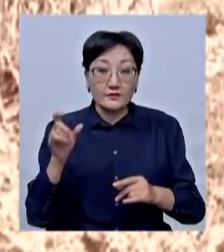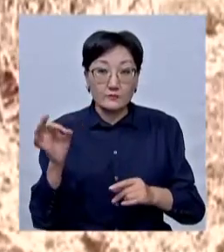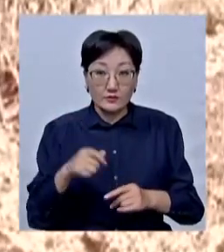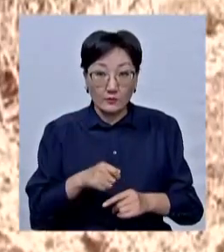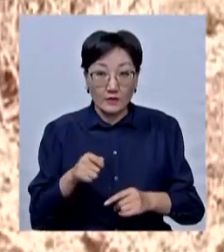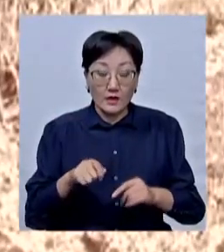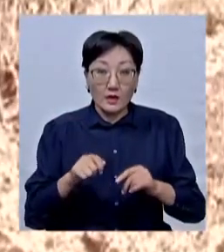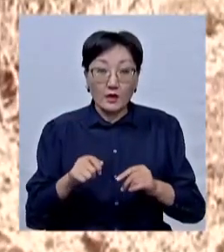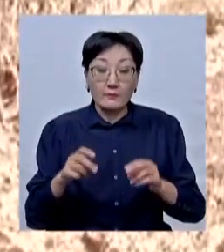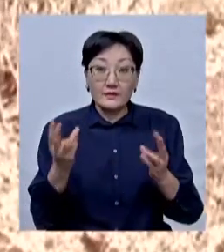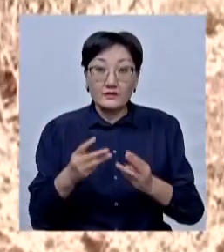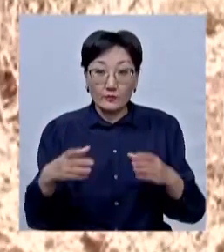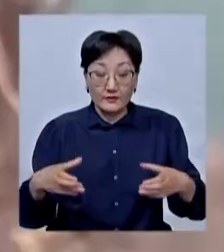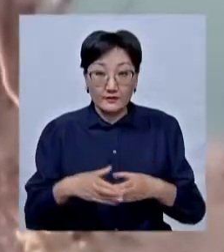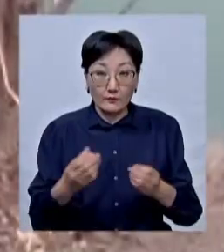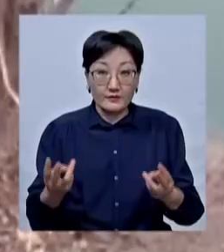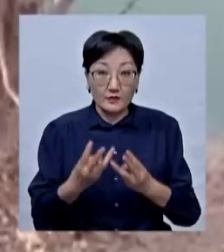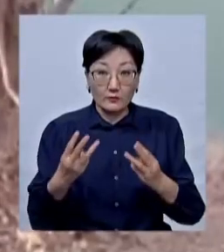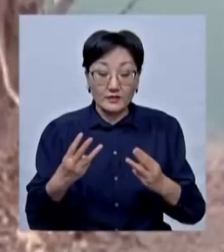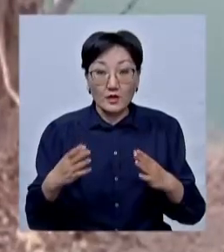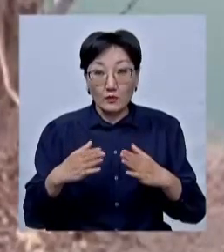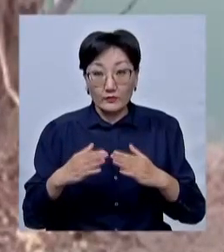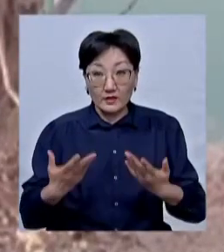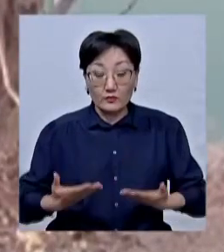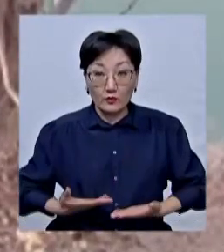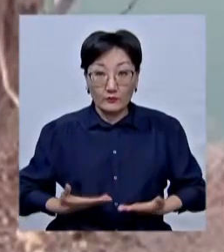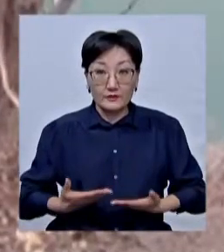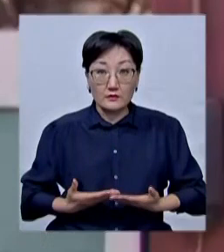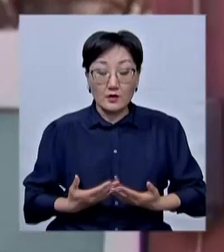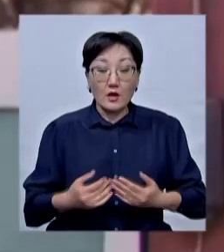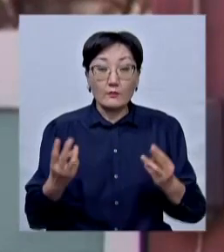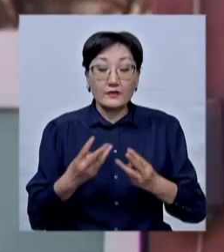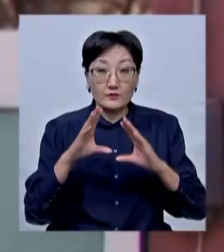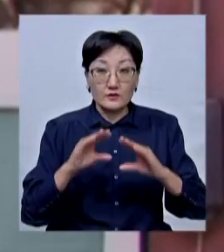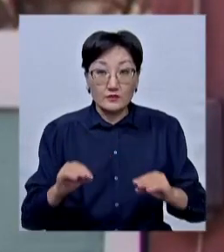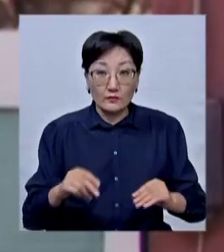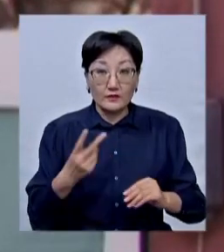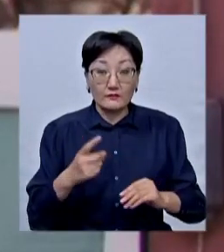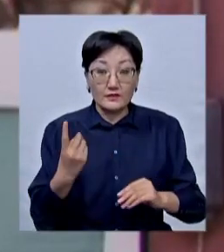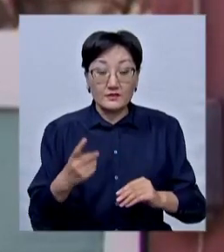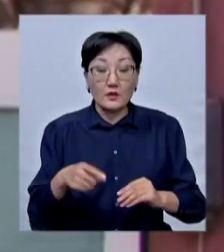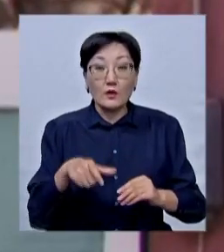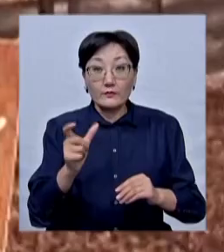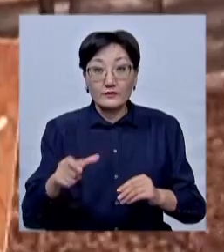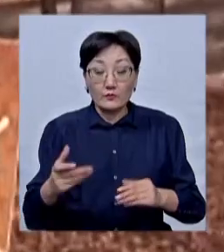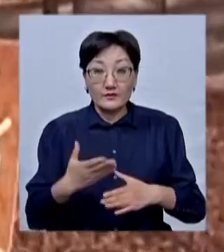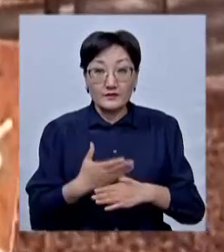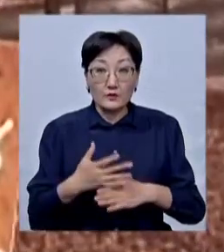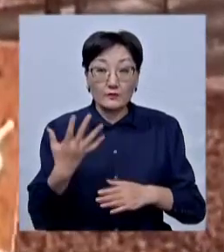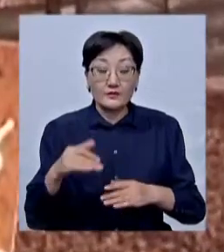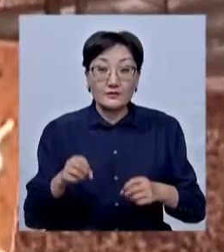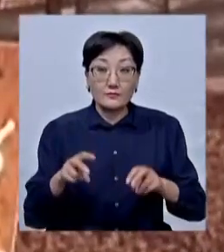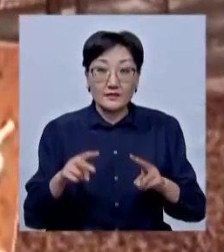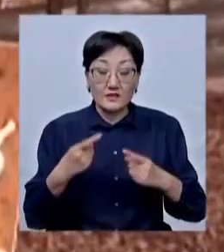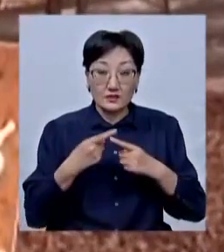прибытия пожарной бригады открытым пламенем горела жилая постройка. Огонь тушили силами 21 огнеборца с помощью 5